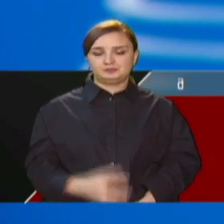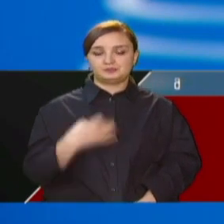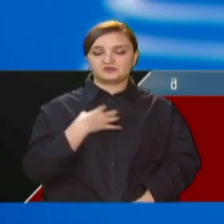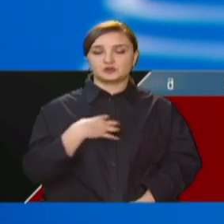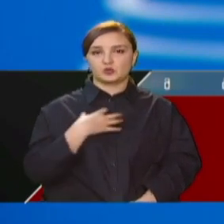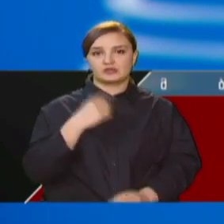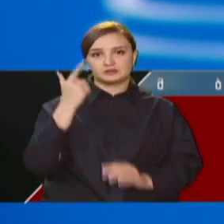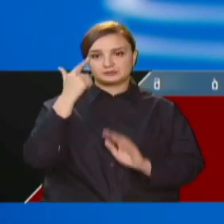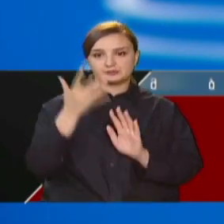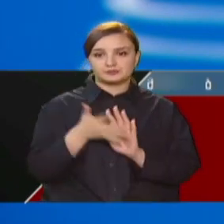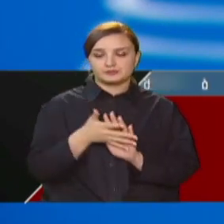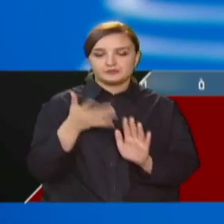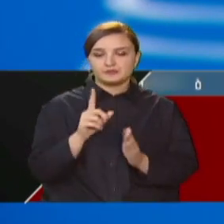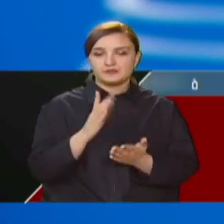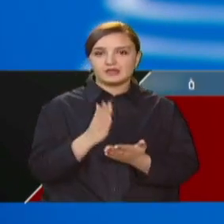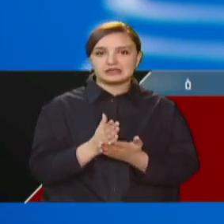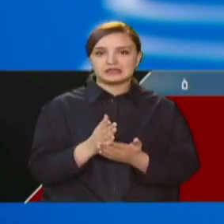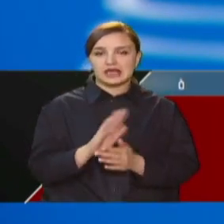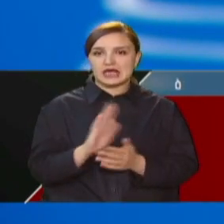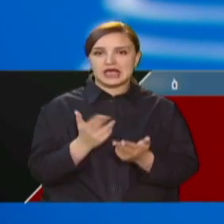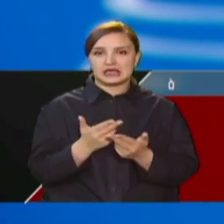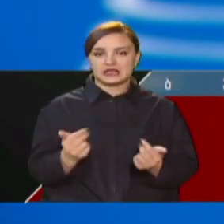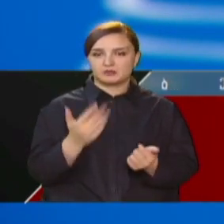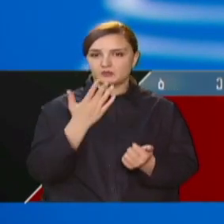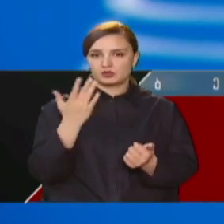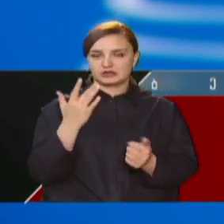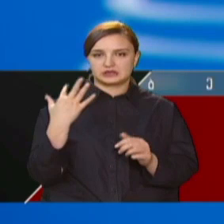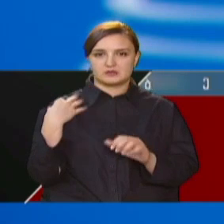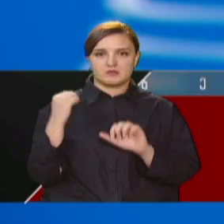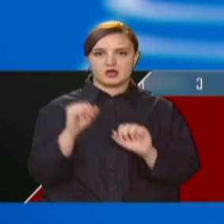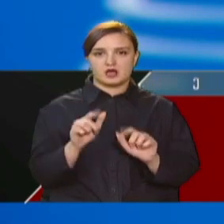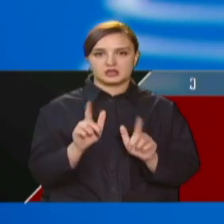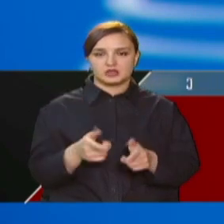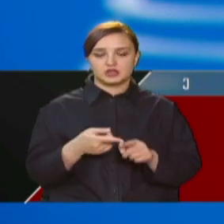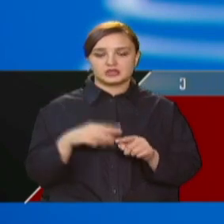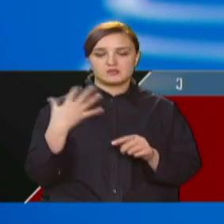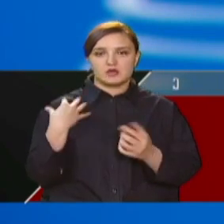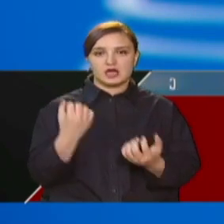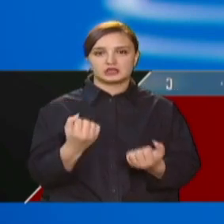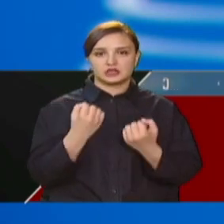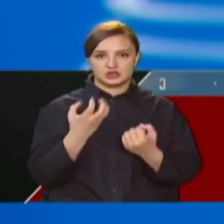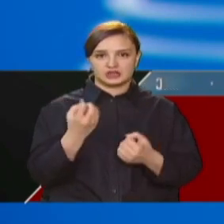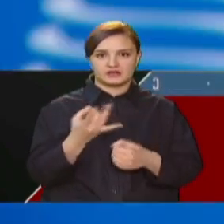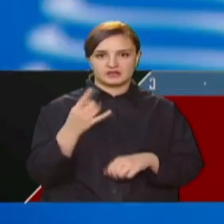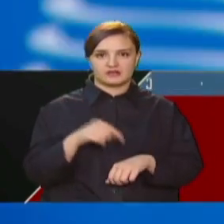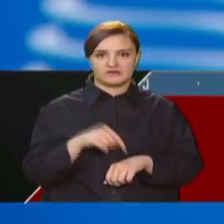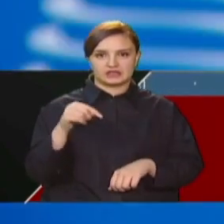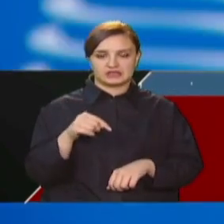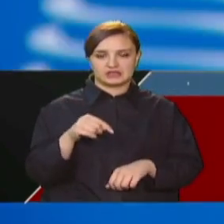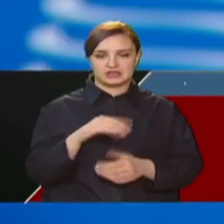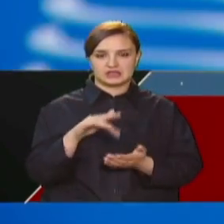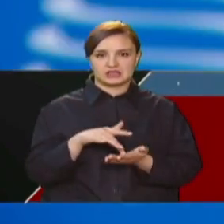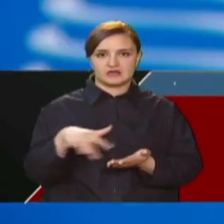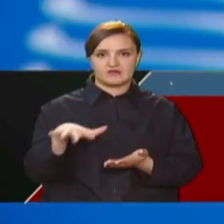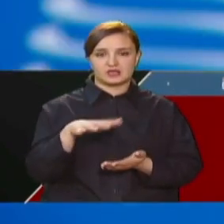აღქმა, რასაც აქვს არაღიარების პოლიტიკის მხარდაჭერას. Და ჩვენ ეს მხარდაჭერა კიდევ ერთხელ ვიგრძელით ამ ქვეყნებისგან. ყველა